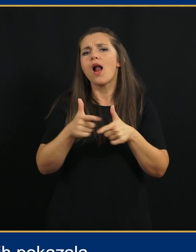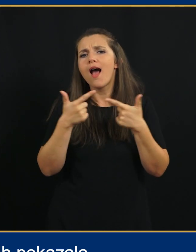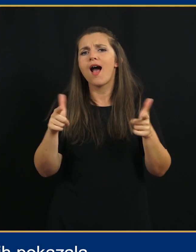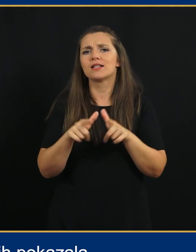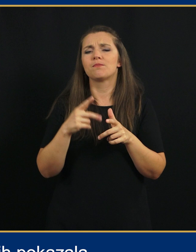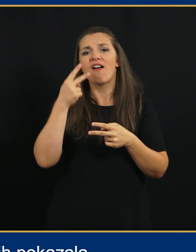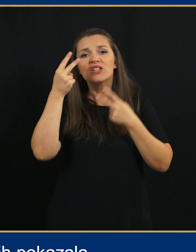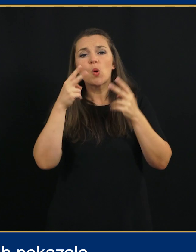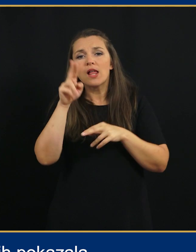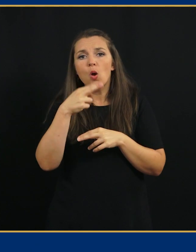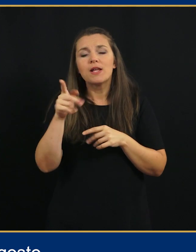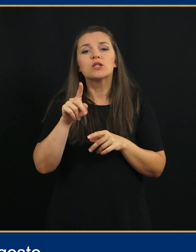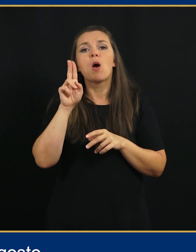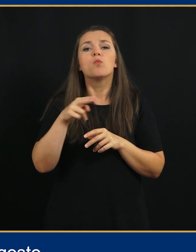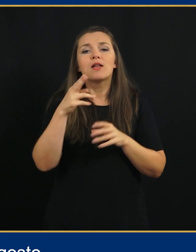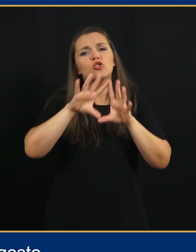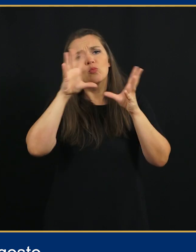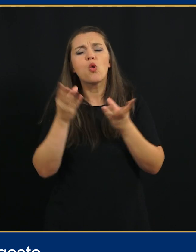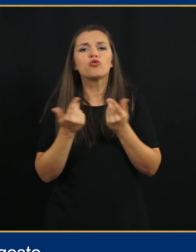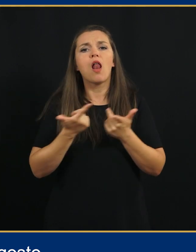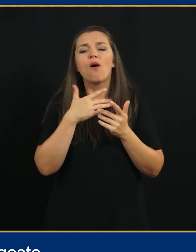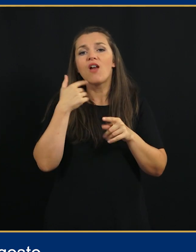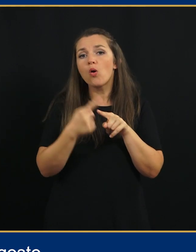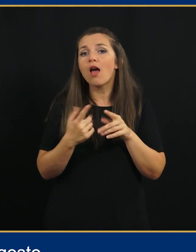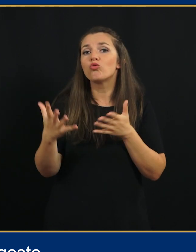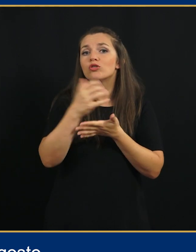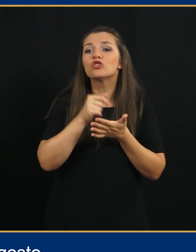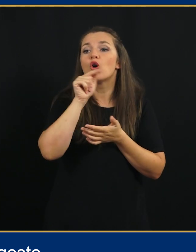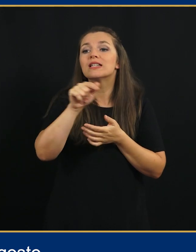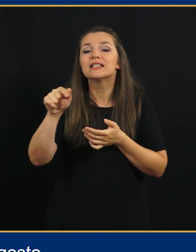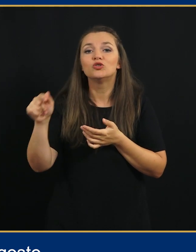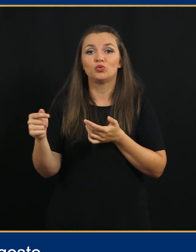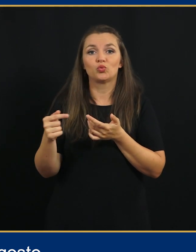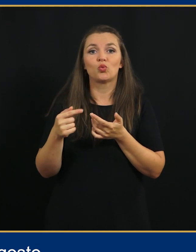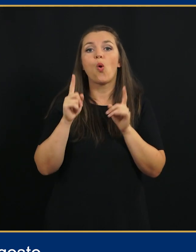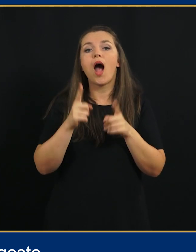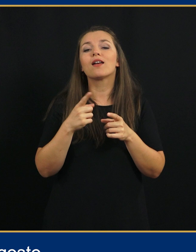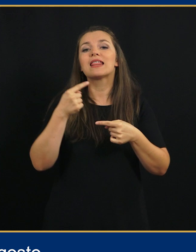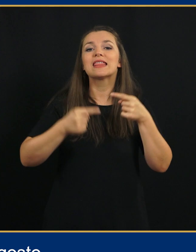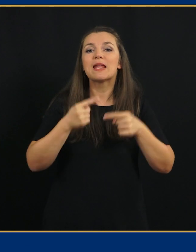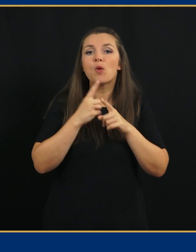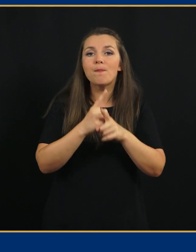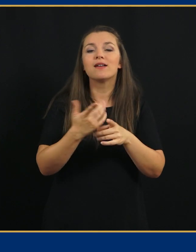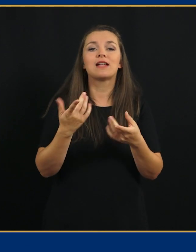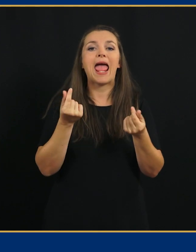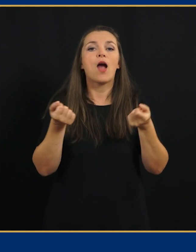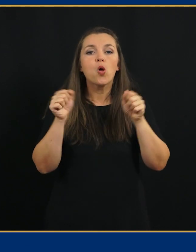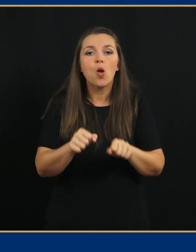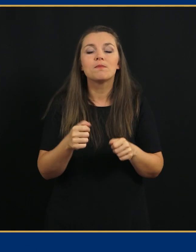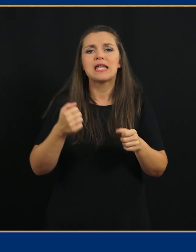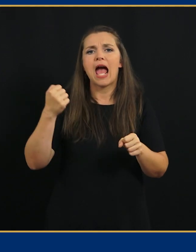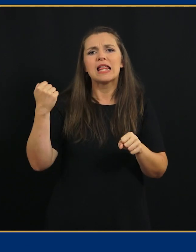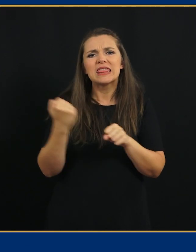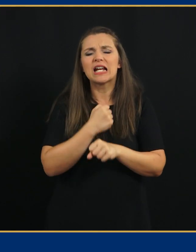glasba, vizualna umetnost in umetnost na splošno pogosto dosežejo tisto, česar diplomacija, ekonomija in